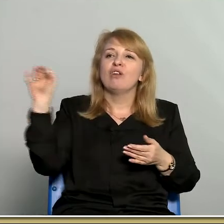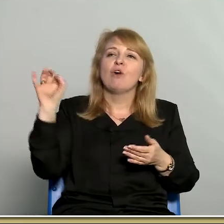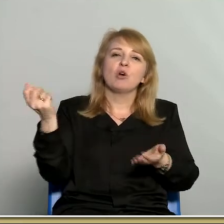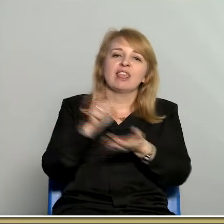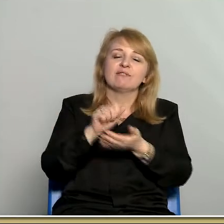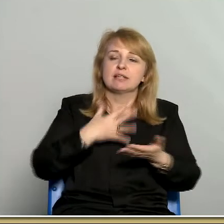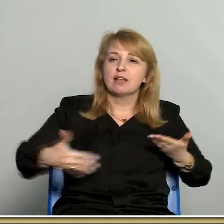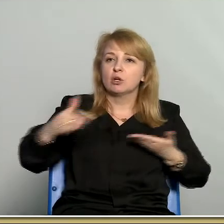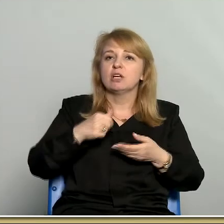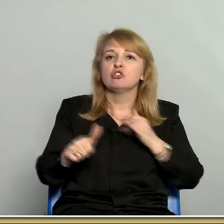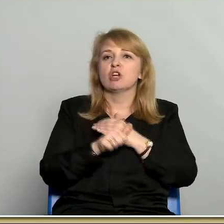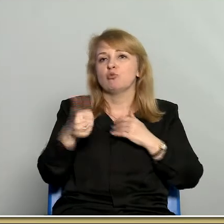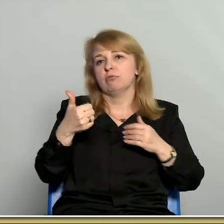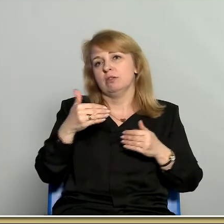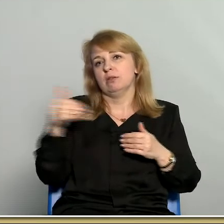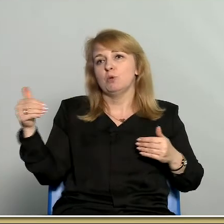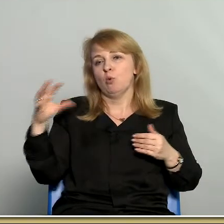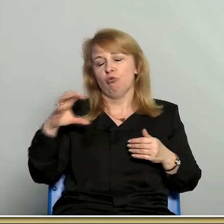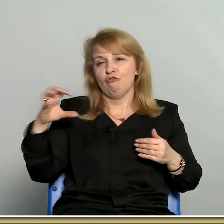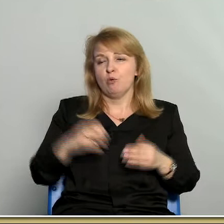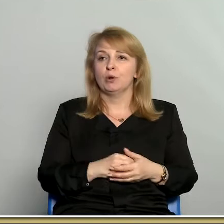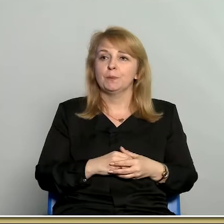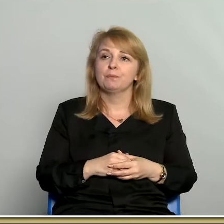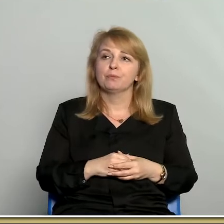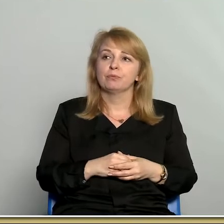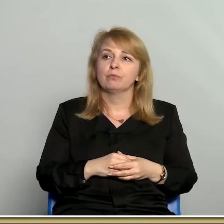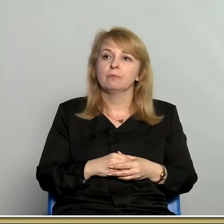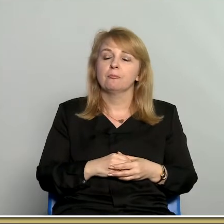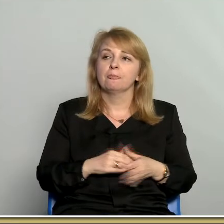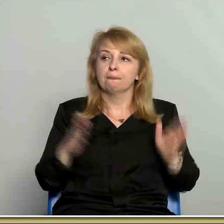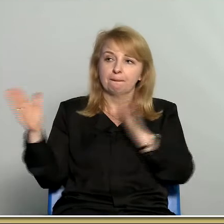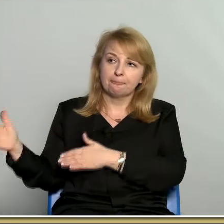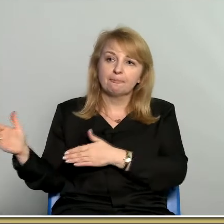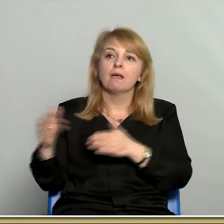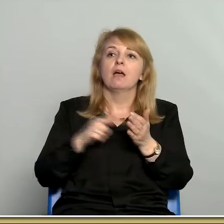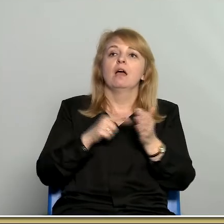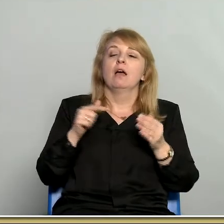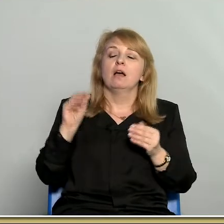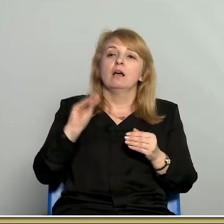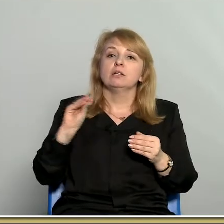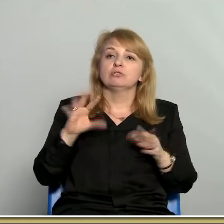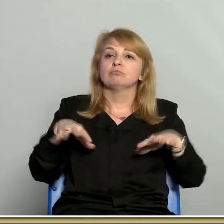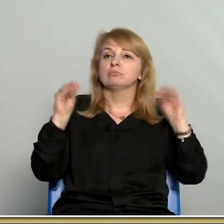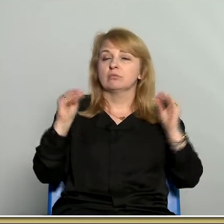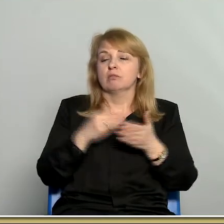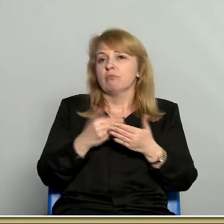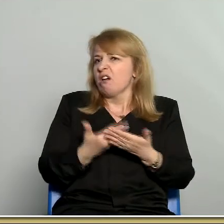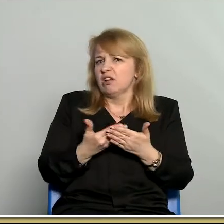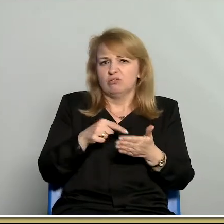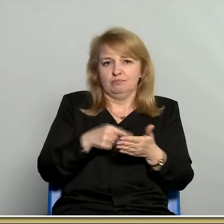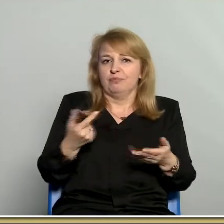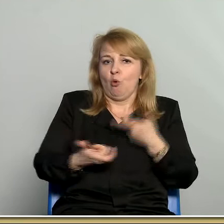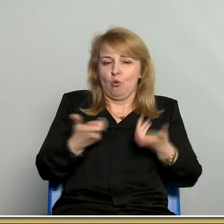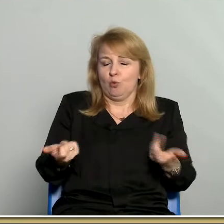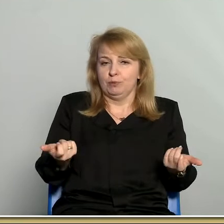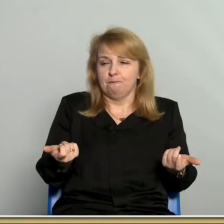61 milionów euro. No i przechodząc do tego, od czego zaczynamy. Dlaczego taka konstrukcja?